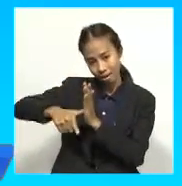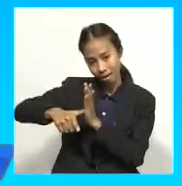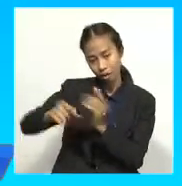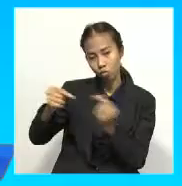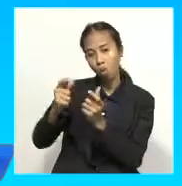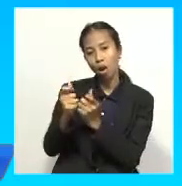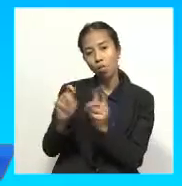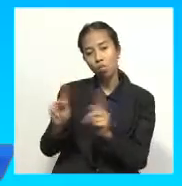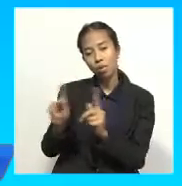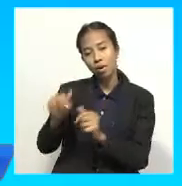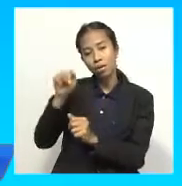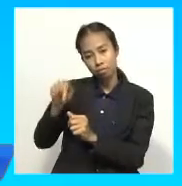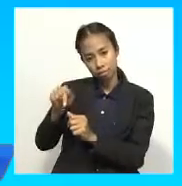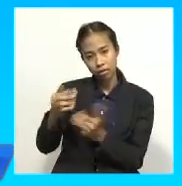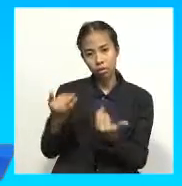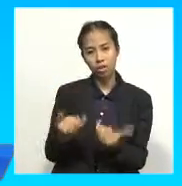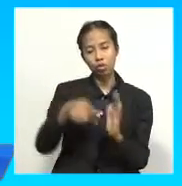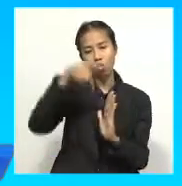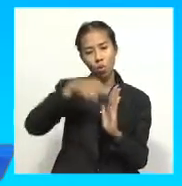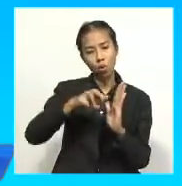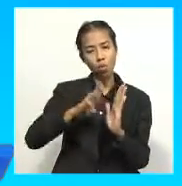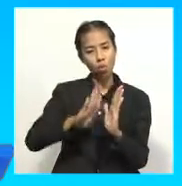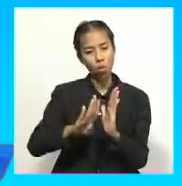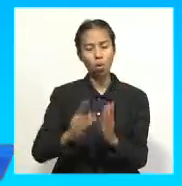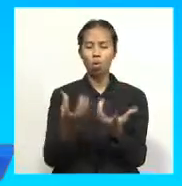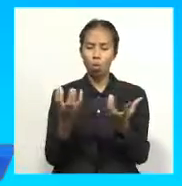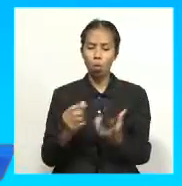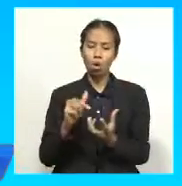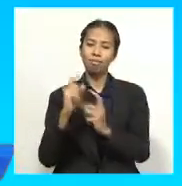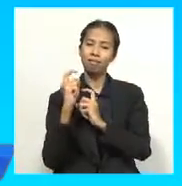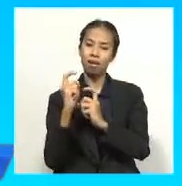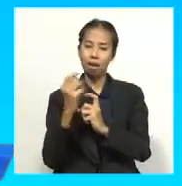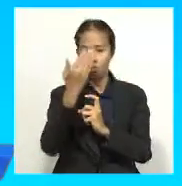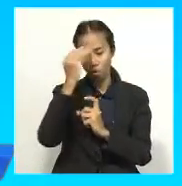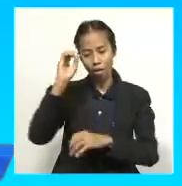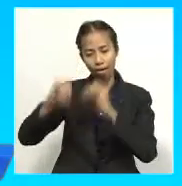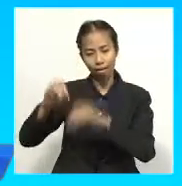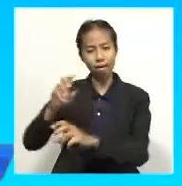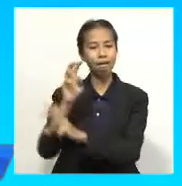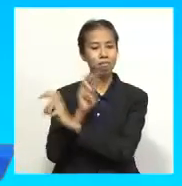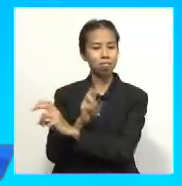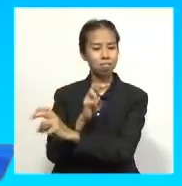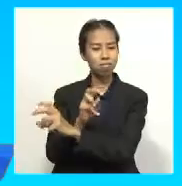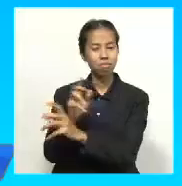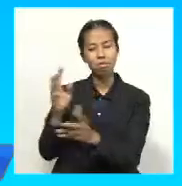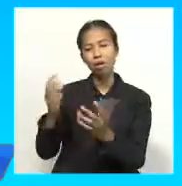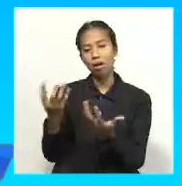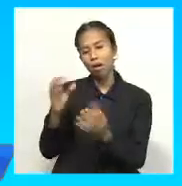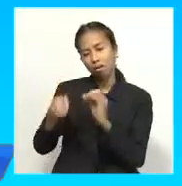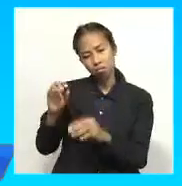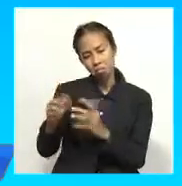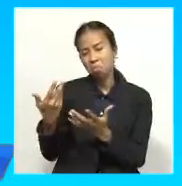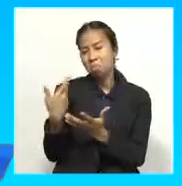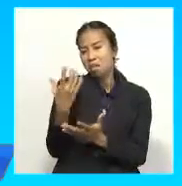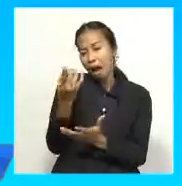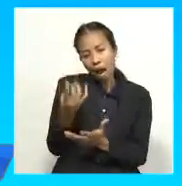าเซลนะครับโดยอาศัยพรบ.วัตถุอันตรายว่าการขอยกเลิกการนำเข้าขยะพิษตามที่ได้รับโควต้าหรือว่ามีประเภทไห